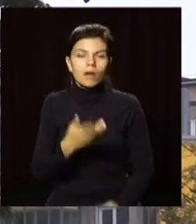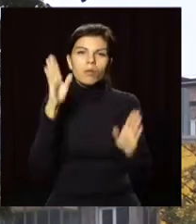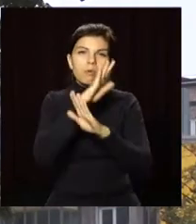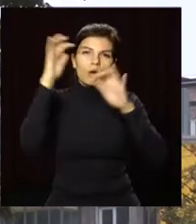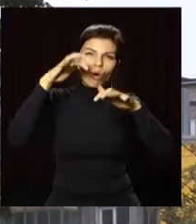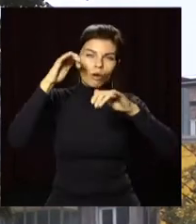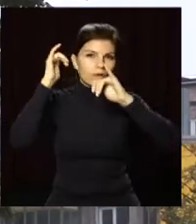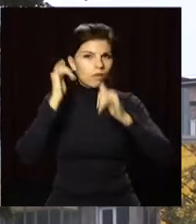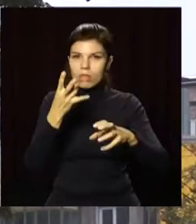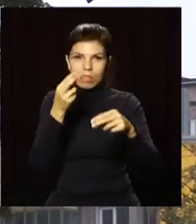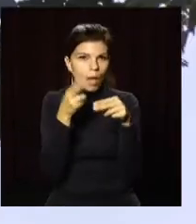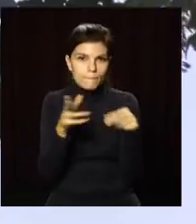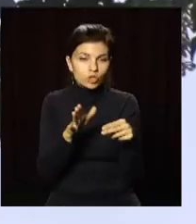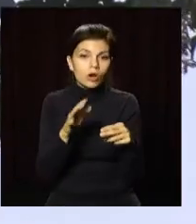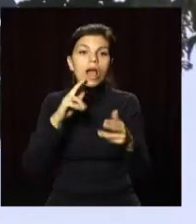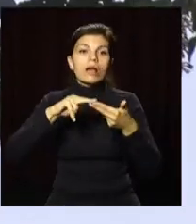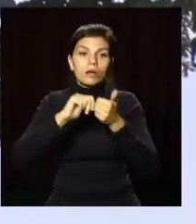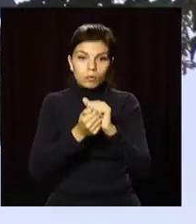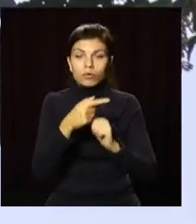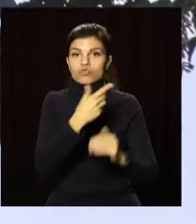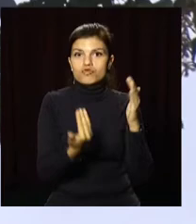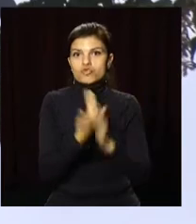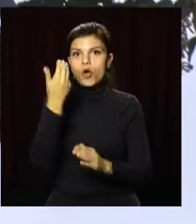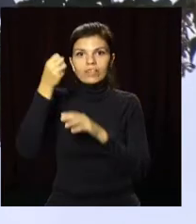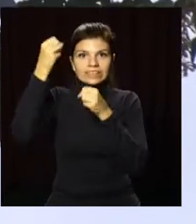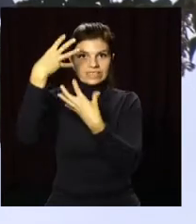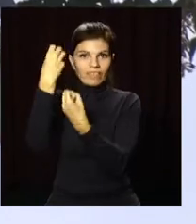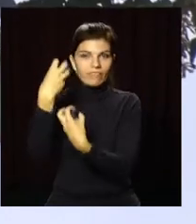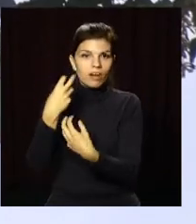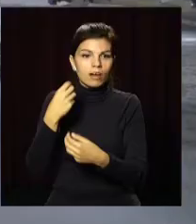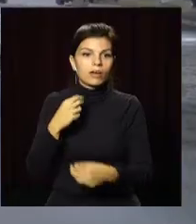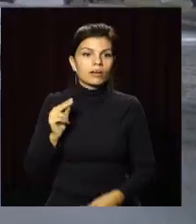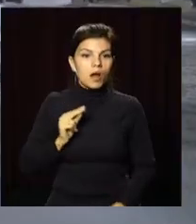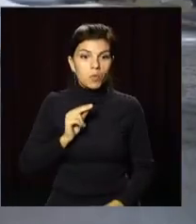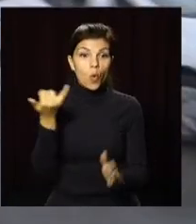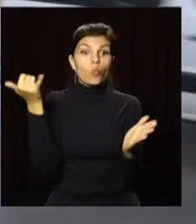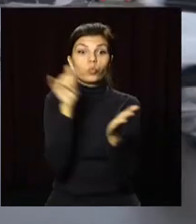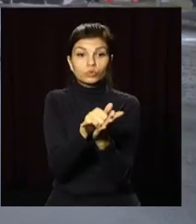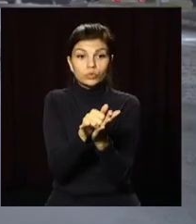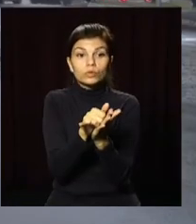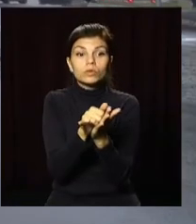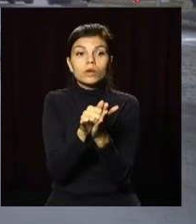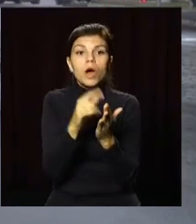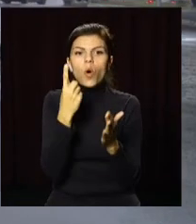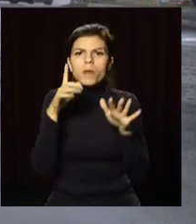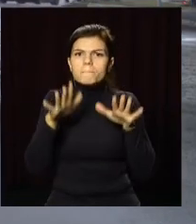Несприятлива погода та злива не зашкодили, і в Кам'янському запрацював новий світлофорний об'єкт. Його встановили